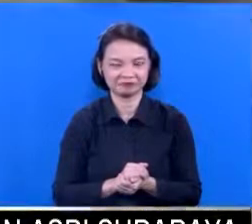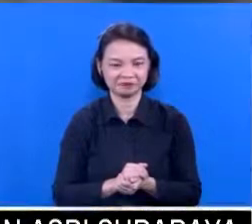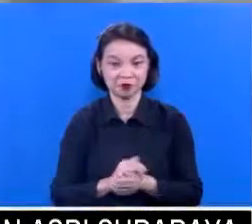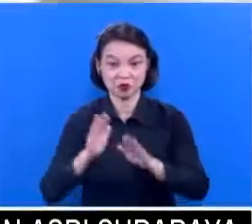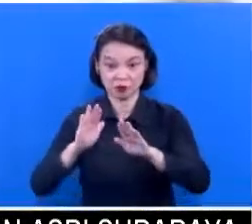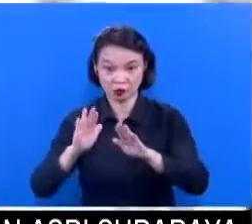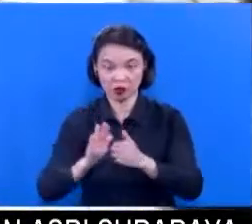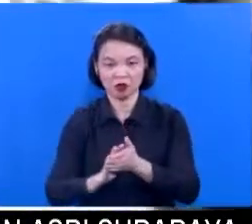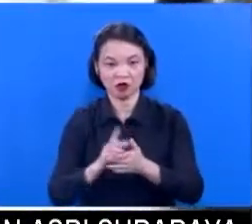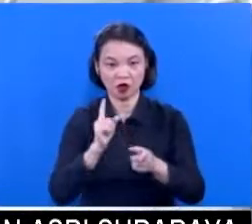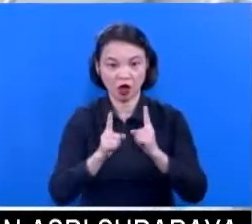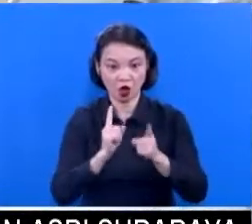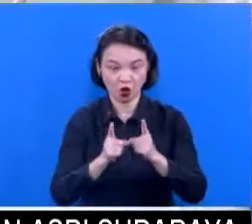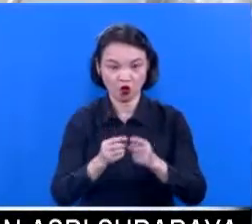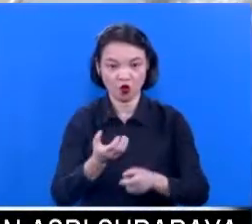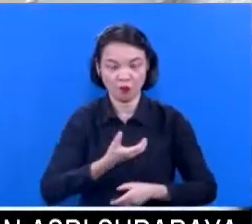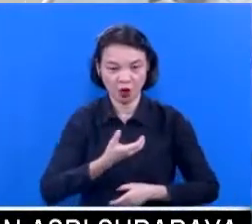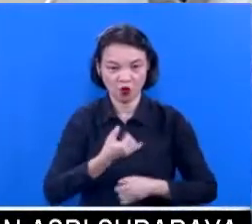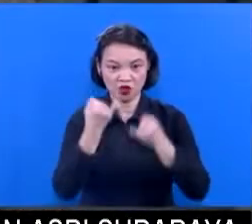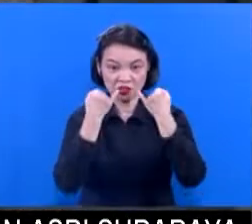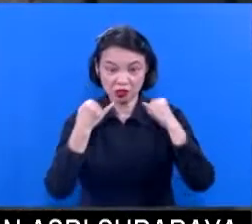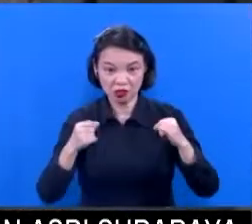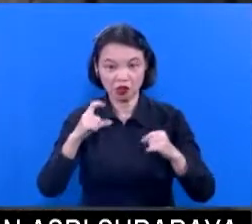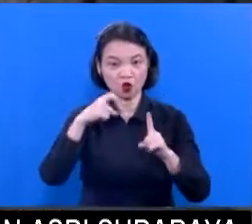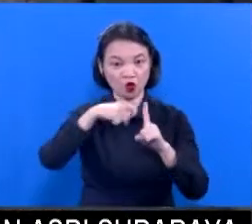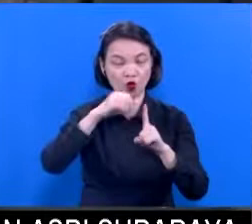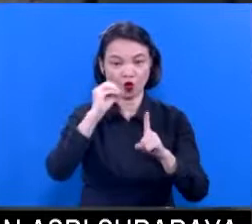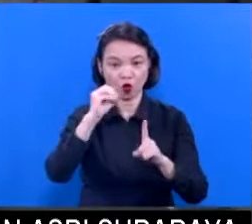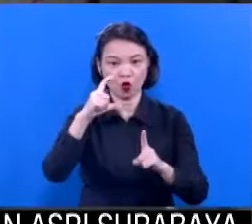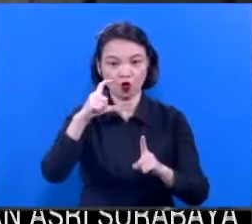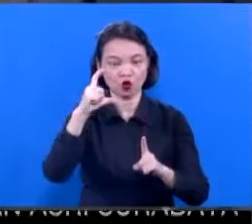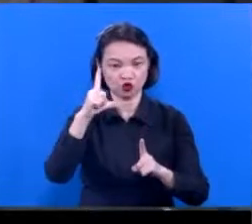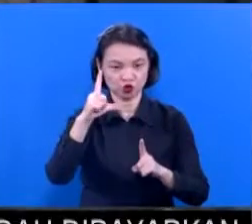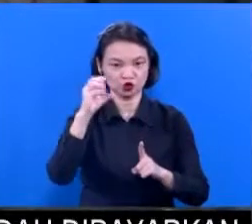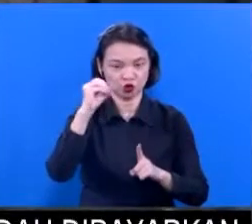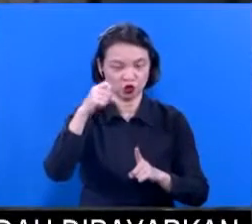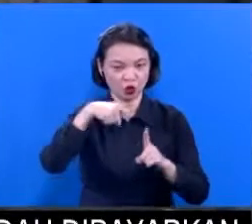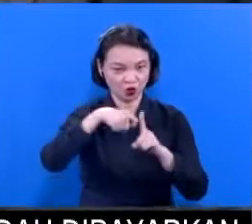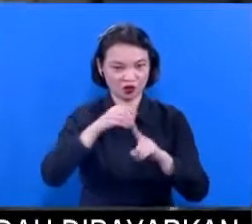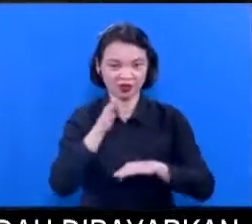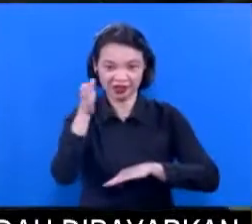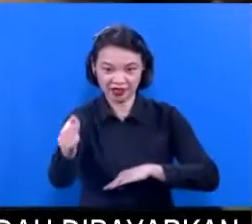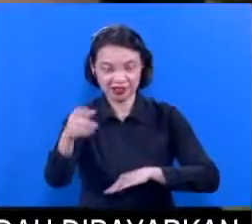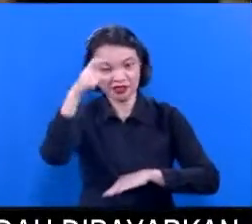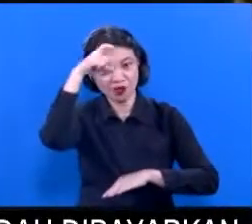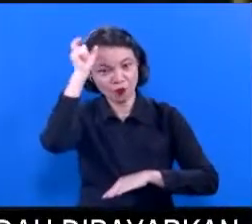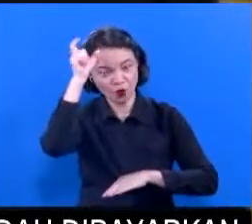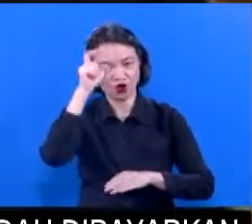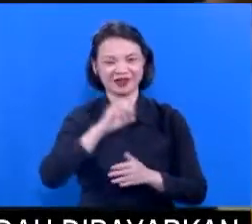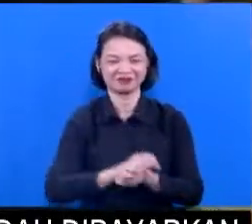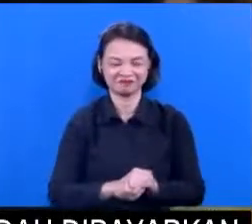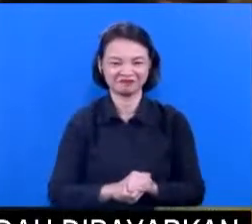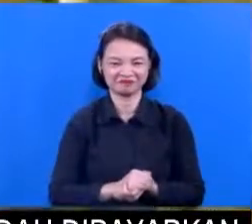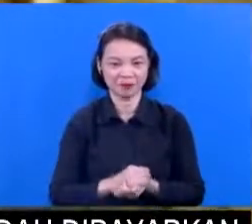Sementara kalau mau mie koclok harus bergeser ke Cirebon, Jawa Barat. Salah satunya ada di Jalan Pekiringan Cirebon.